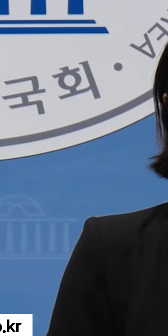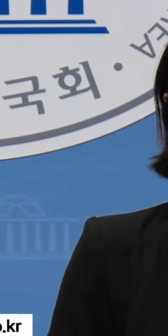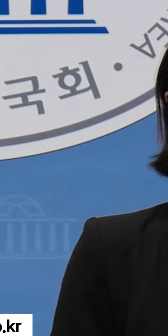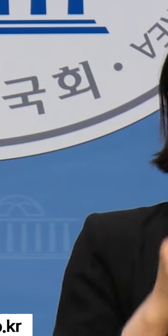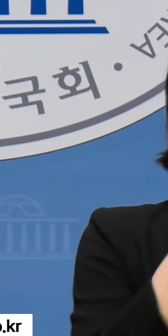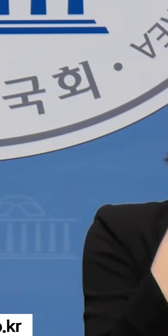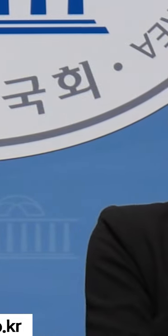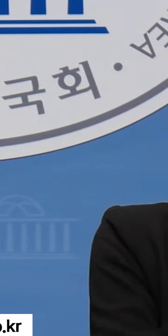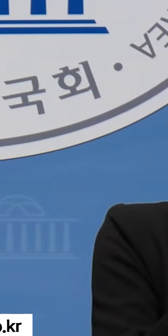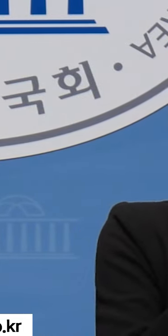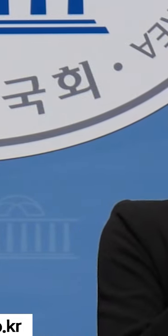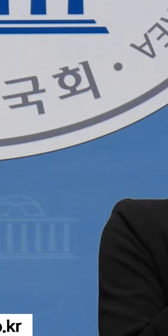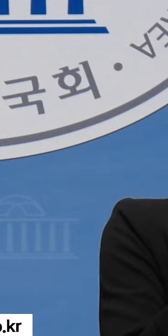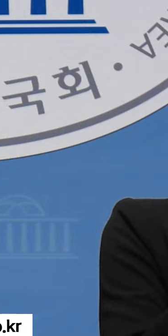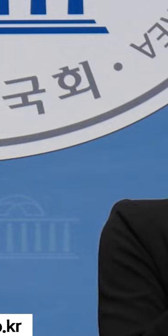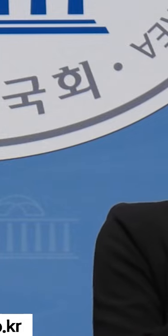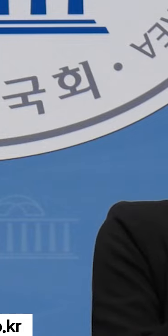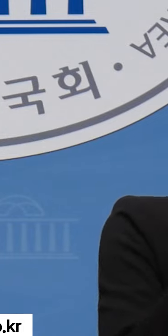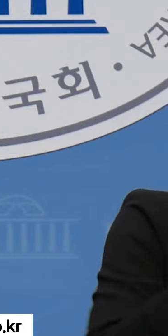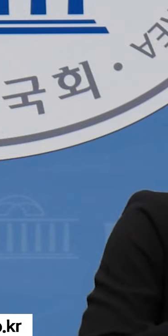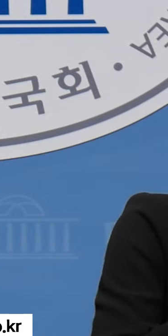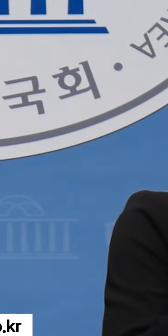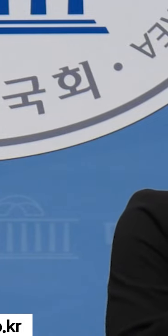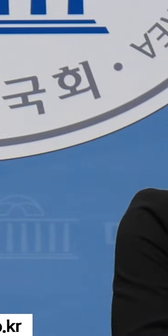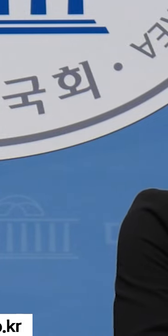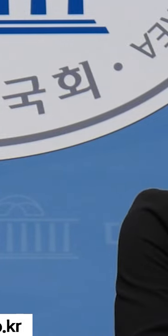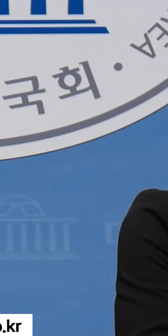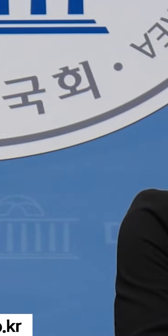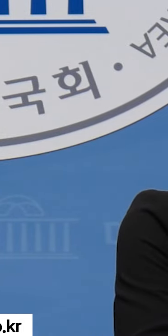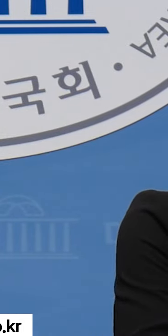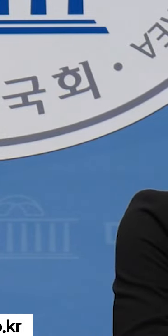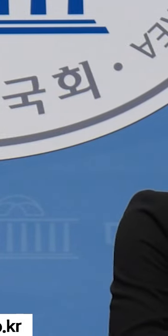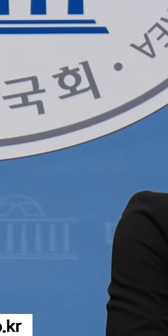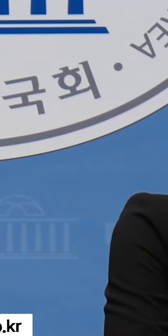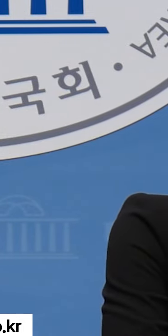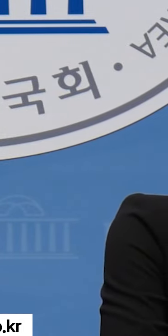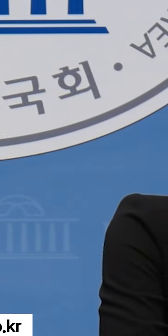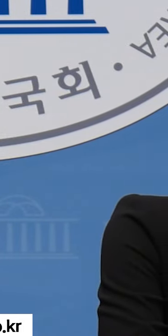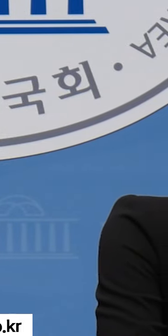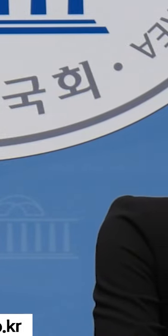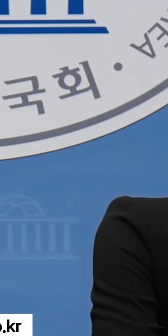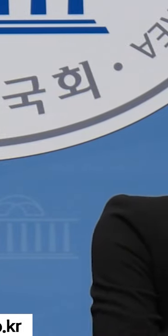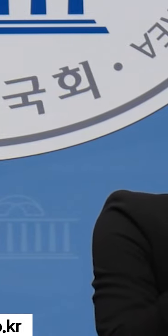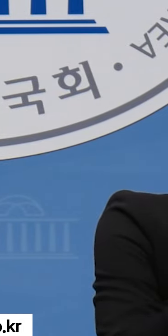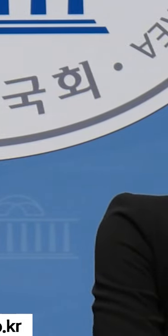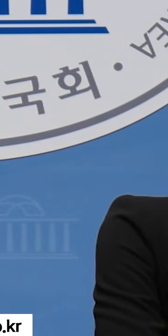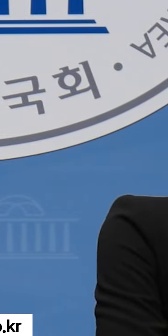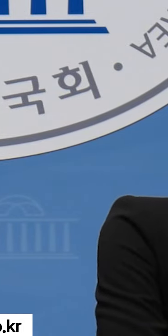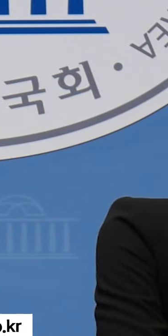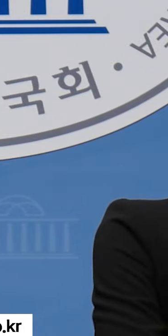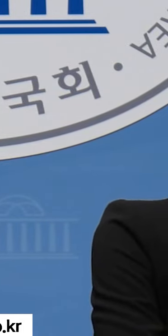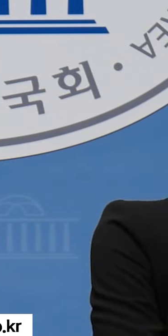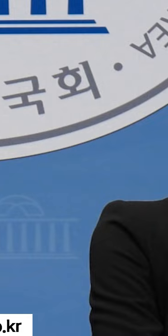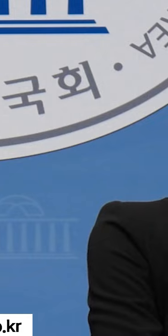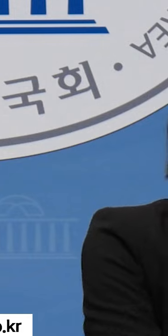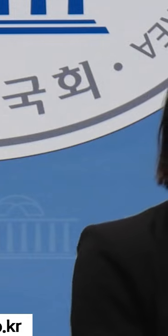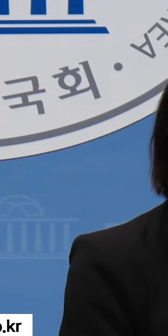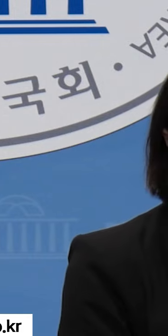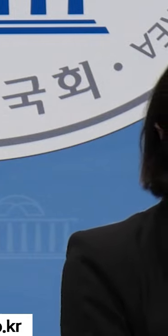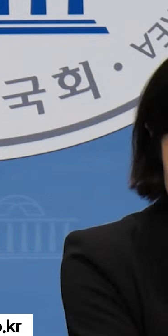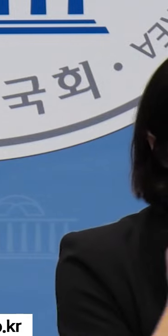등록, 이해충돌 심사 절차를 밟고 그 결과를 바탕으로 국회의장이 배정합니다.